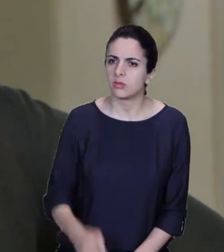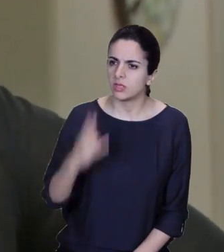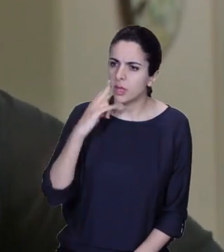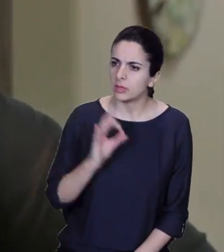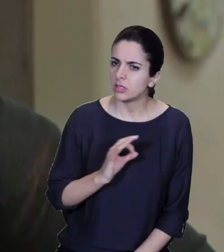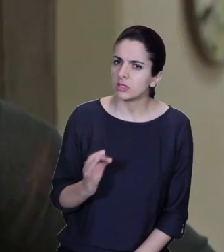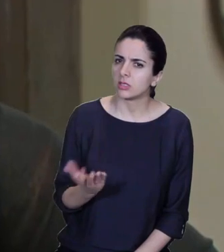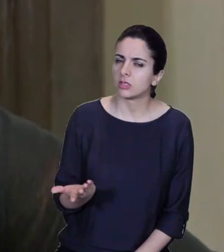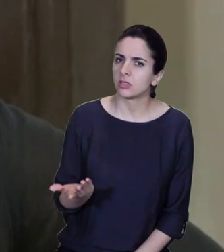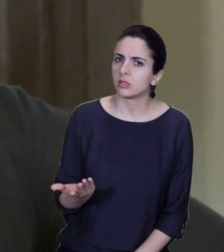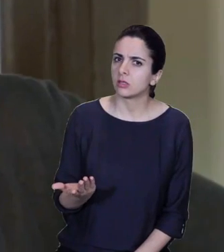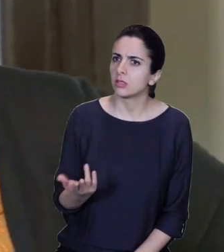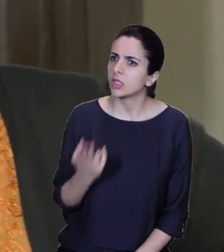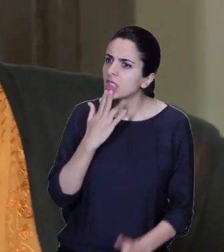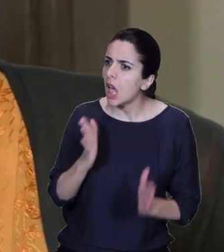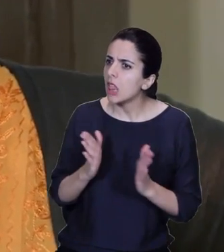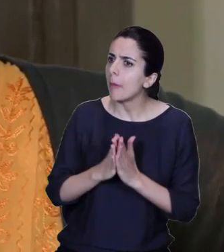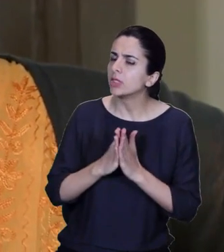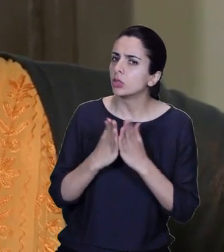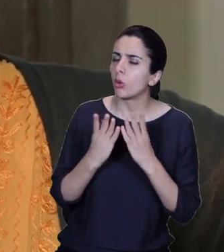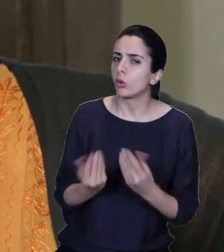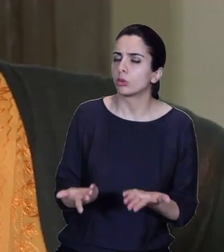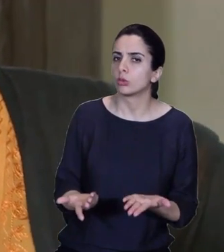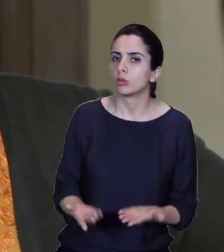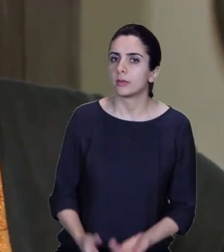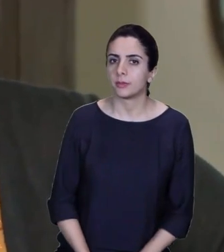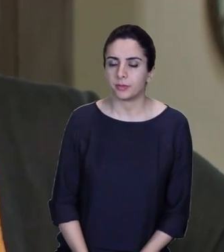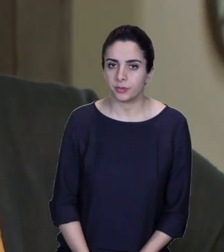bak. Yapıştı kıza.